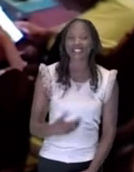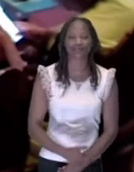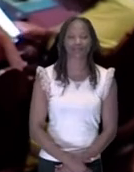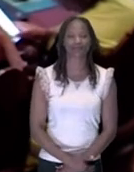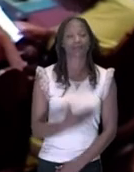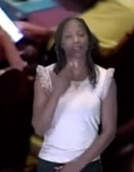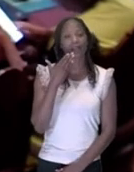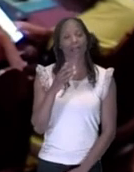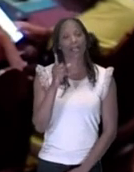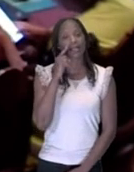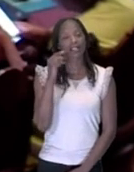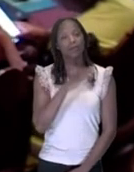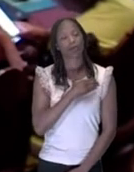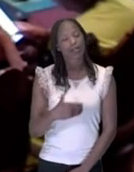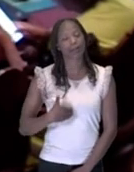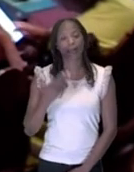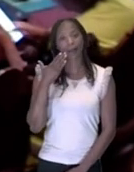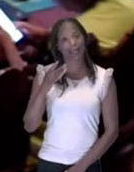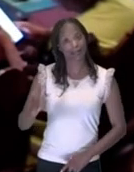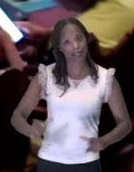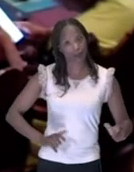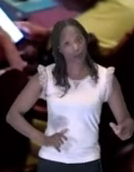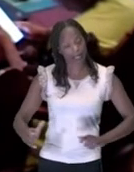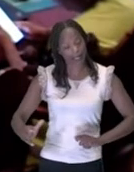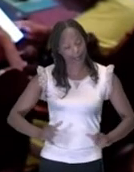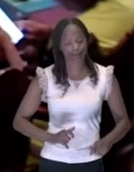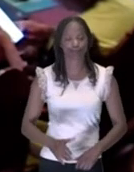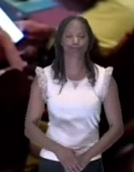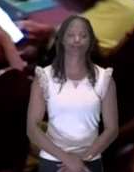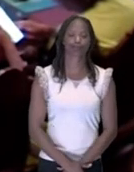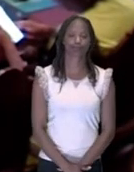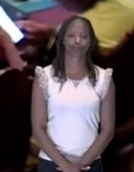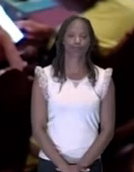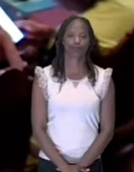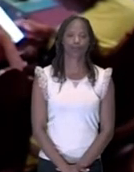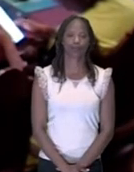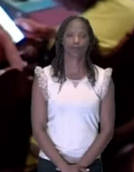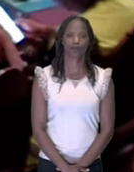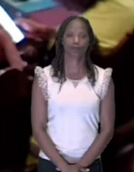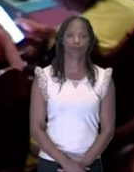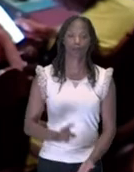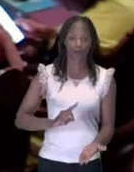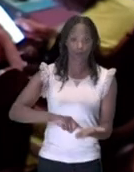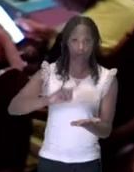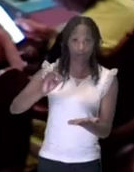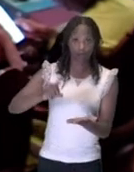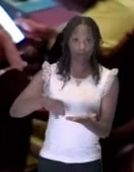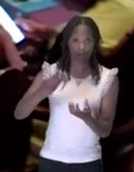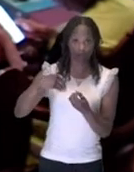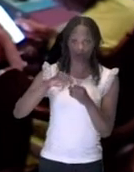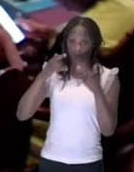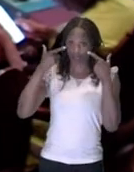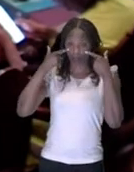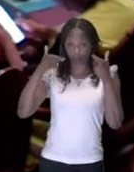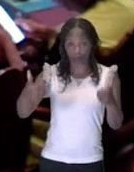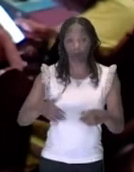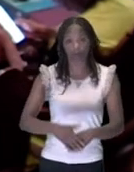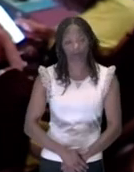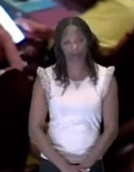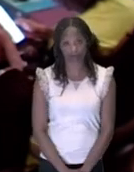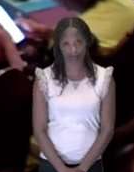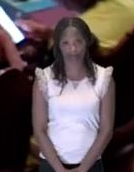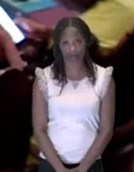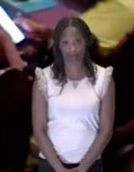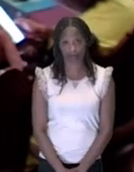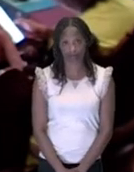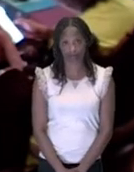Monsieur le maire, chers collègues, alors on voit bien que dans ce budget supplémentaire, il est construit de façon à